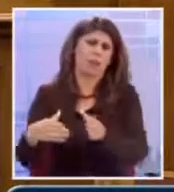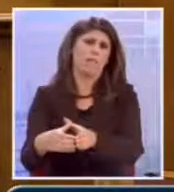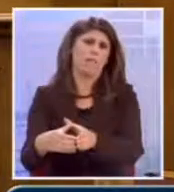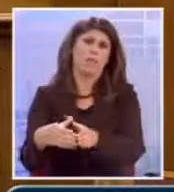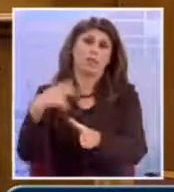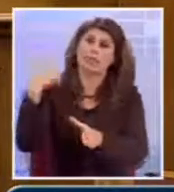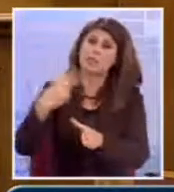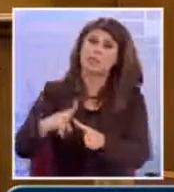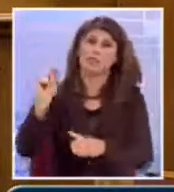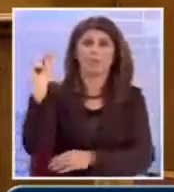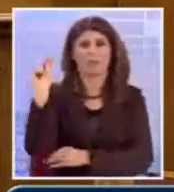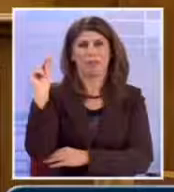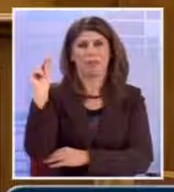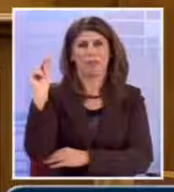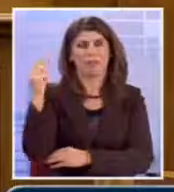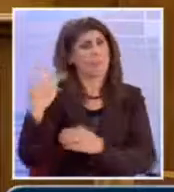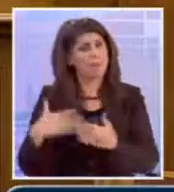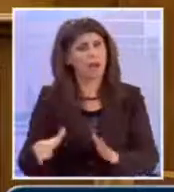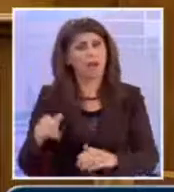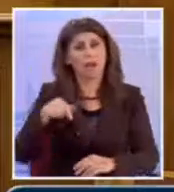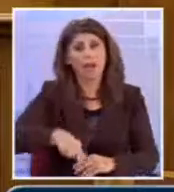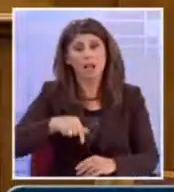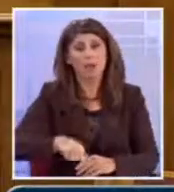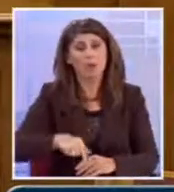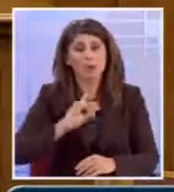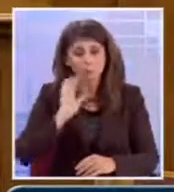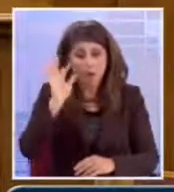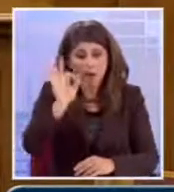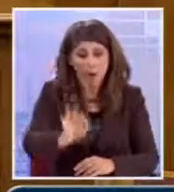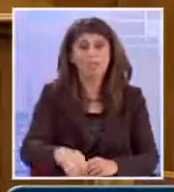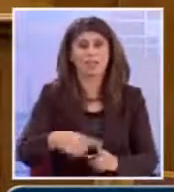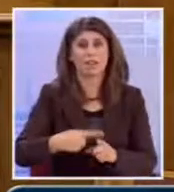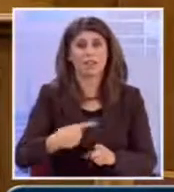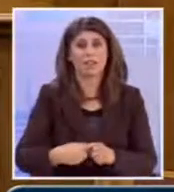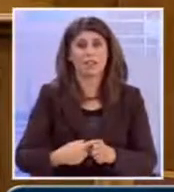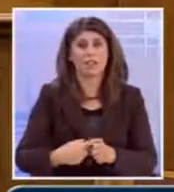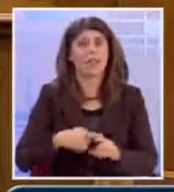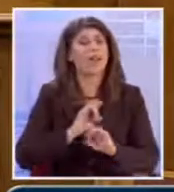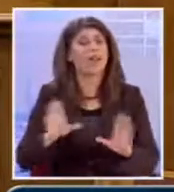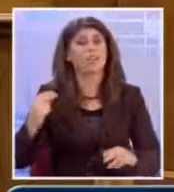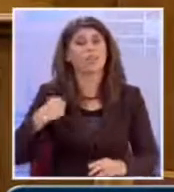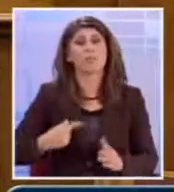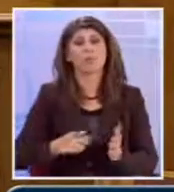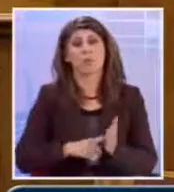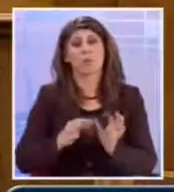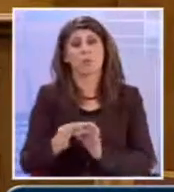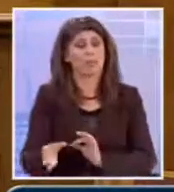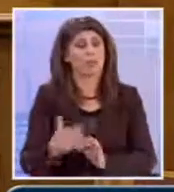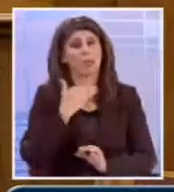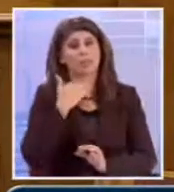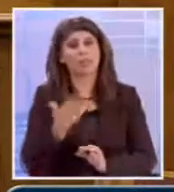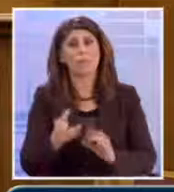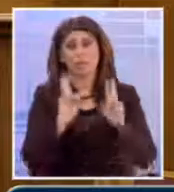τις δικές τους δεσμεύσεις. Εδώ που έφτασε η χώρα, κανένα δημοσιονομικό μέτρο δεν μπορεί